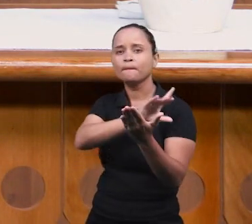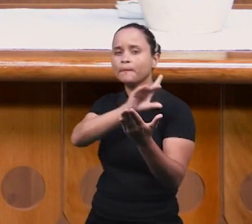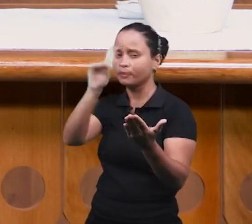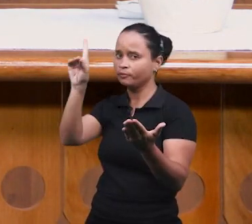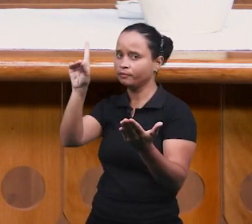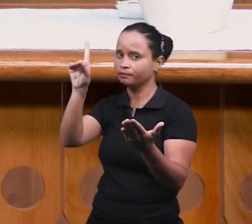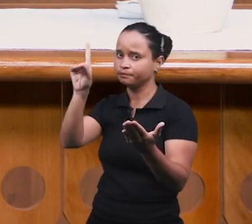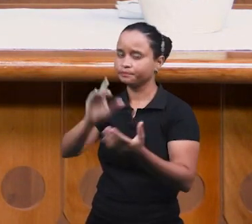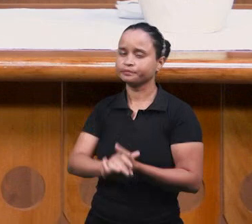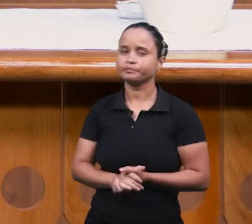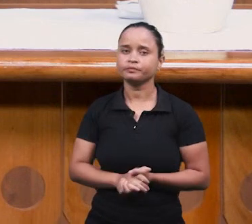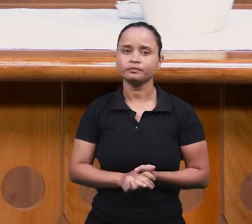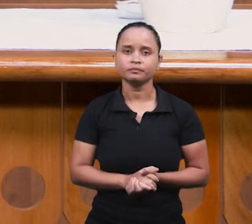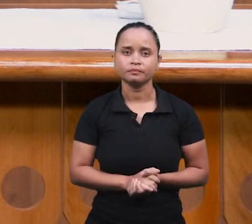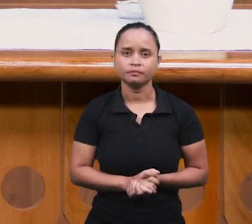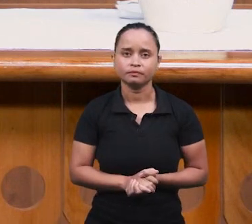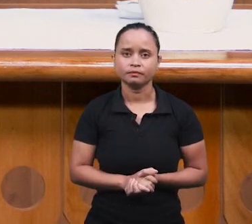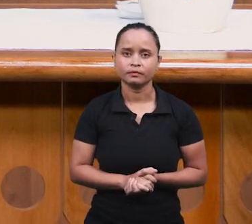parole